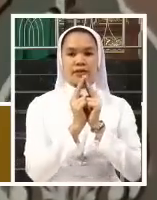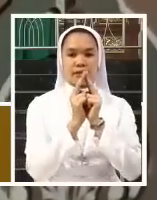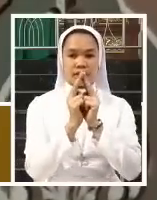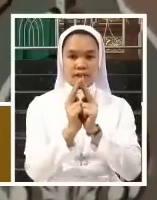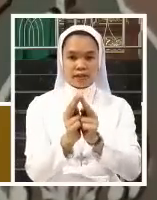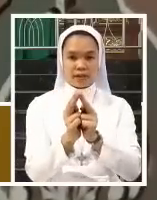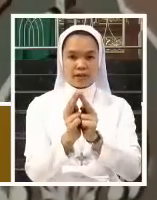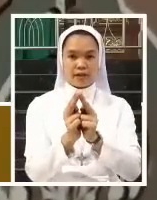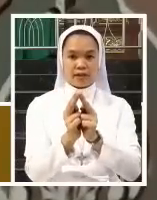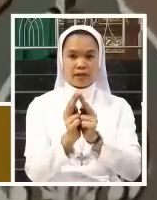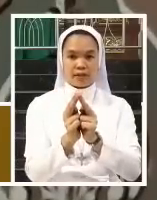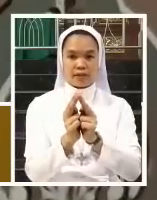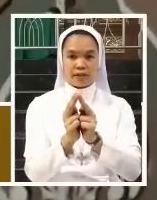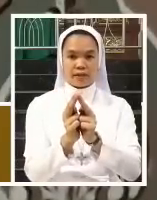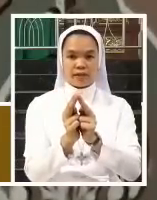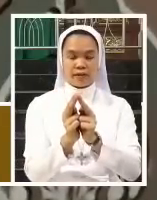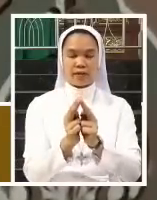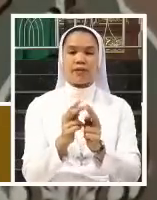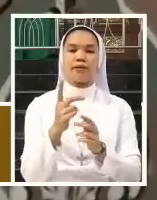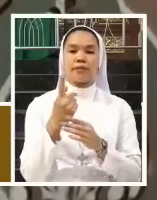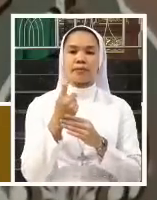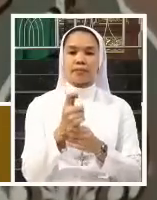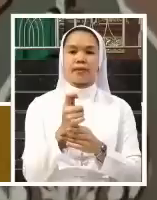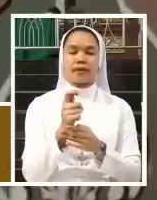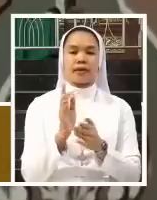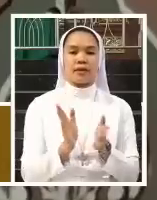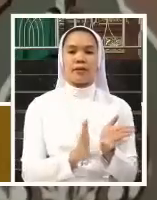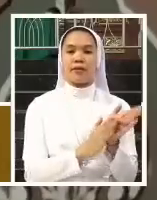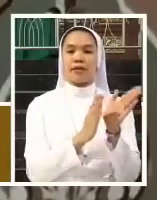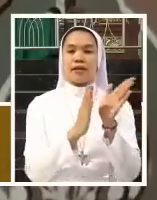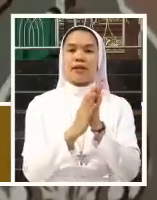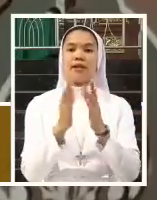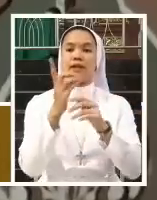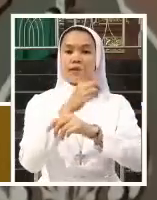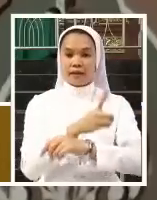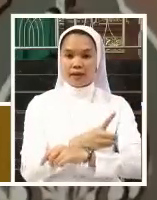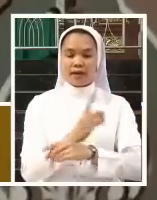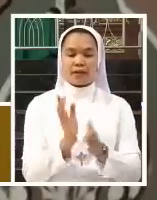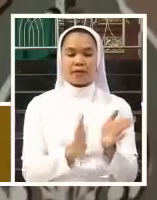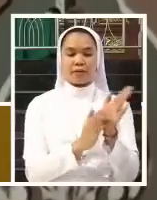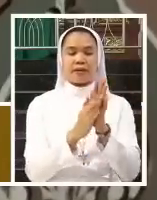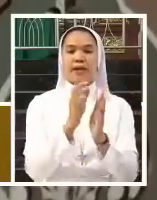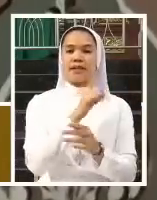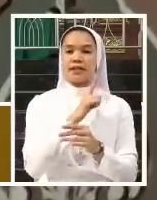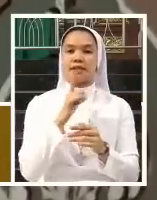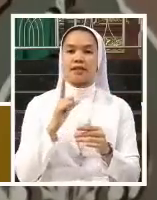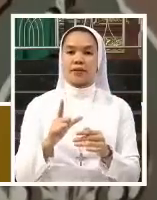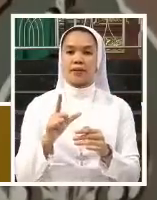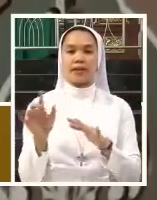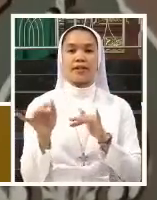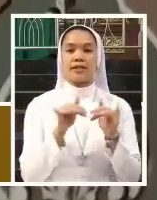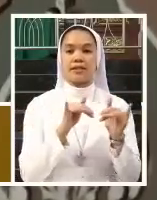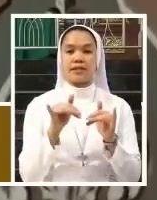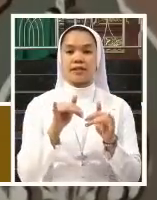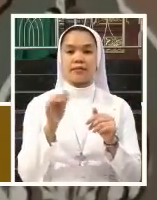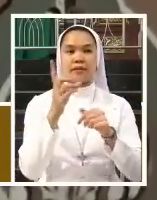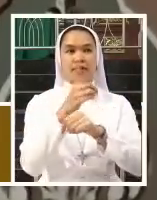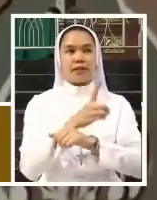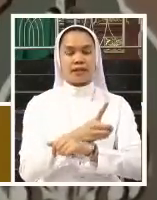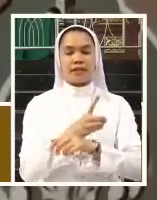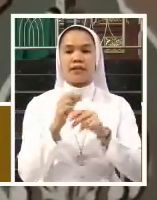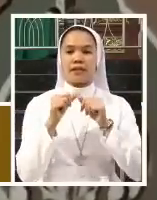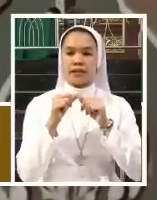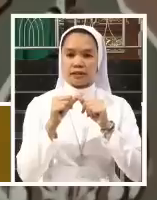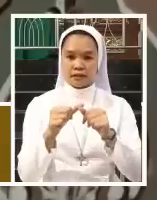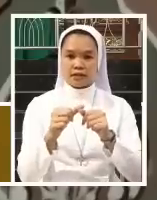pagkasararo, aldaw ng pag-omaw sa kagurang ng Diyos. Sino bang aldaw nagiraray